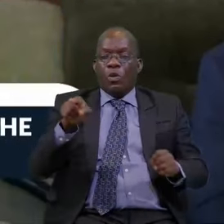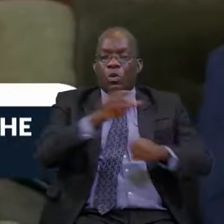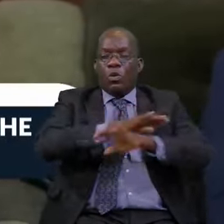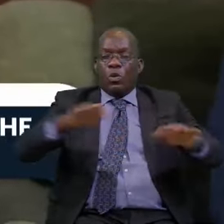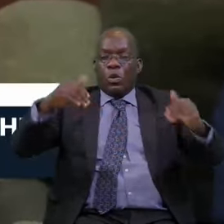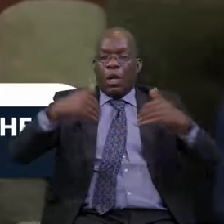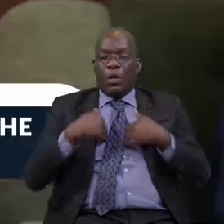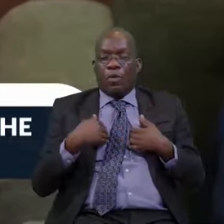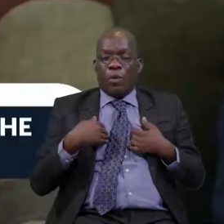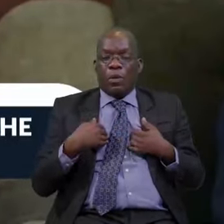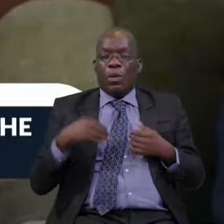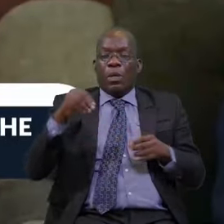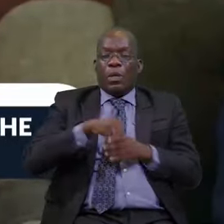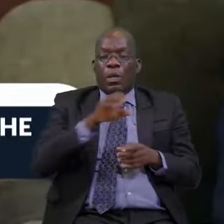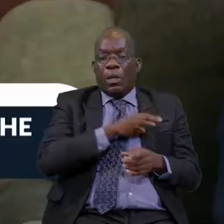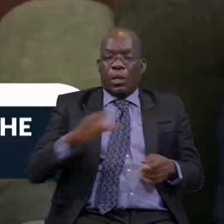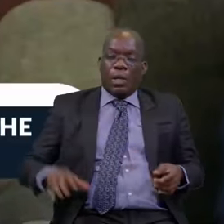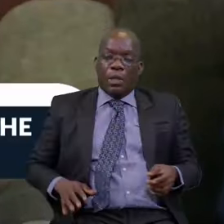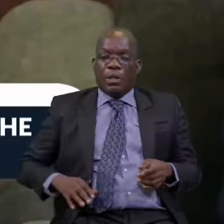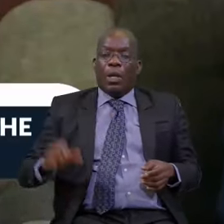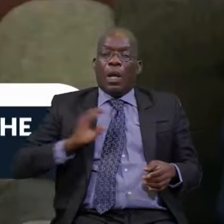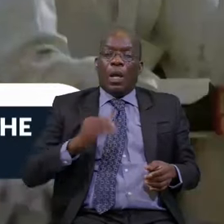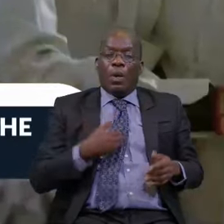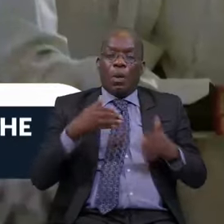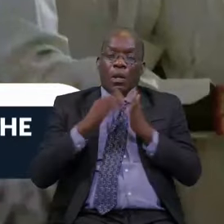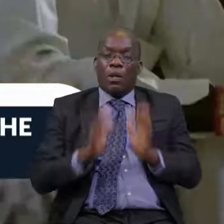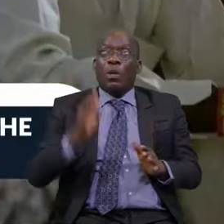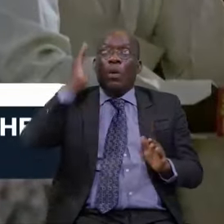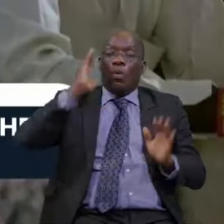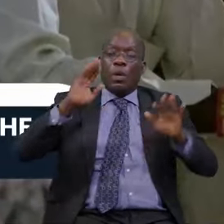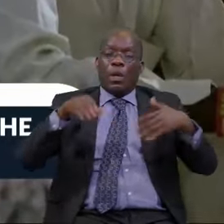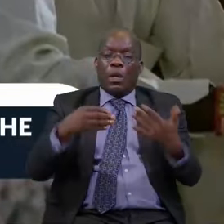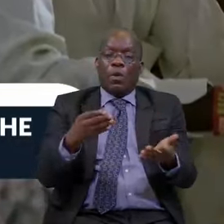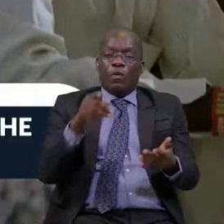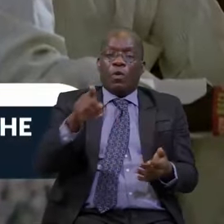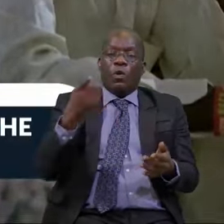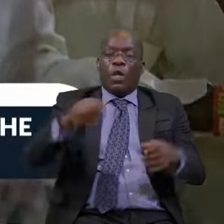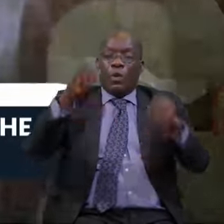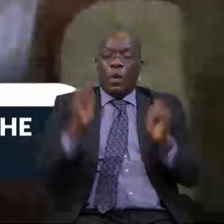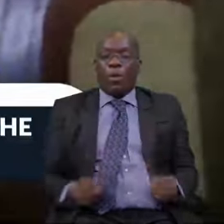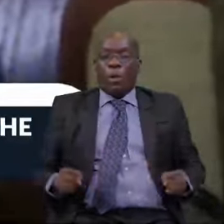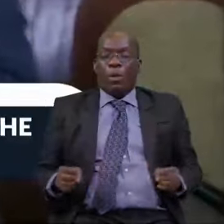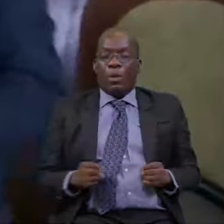pas en Christ le dirigeant, lui vous donnera le pouvoir là.